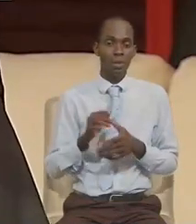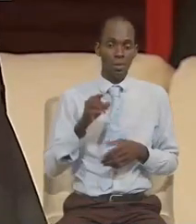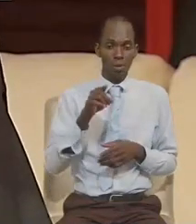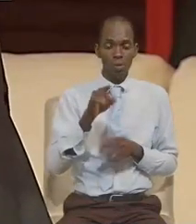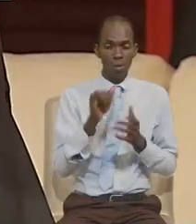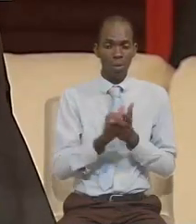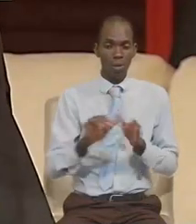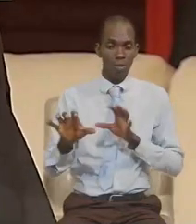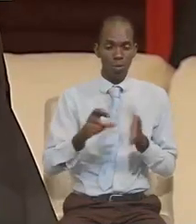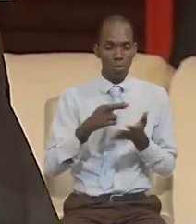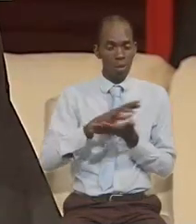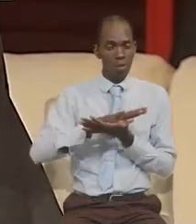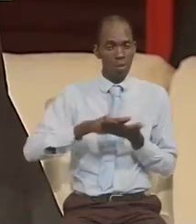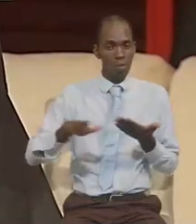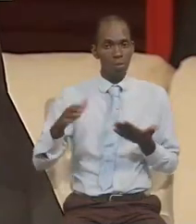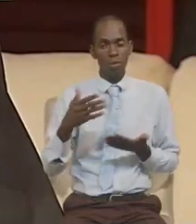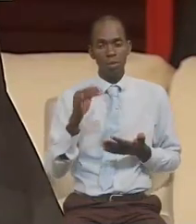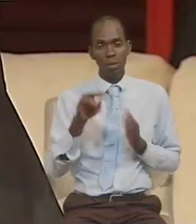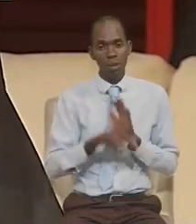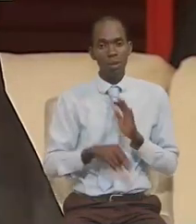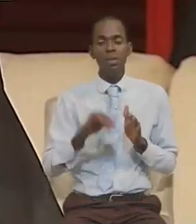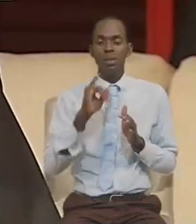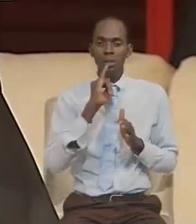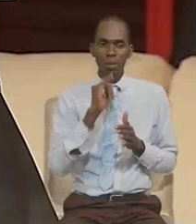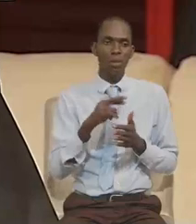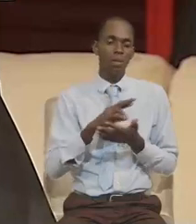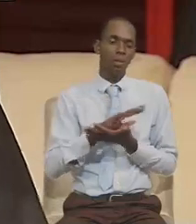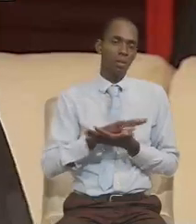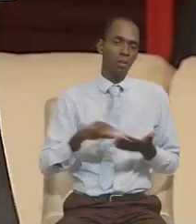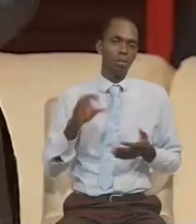juste, comme lui-même est juste.